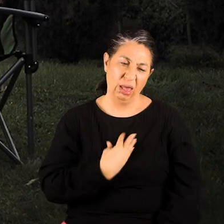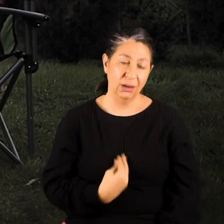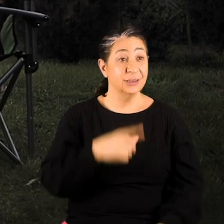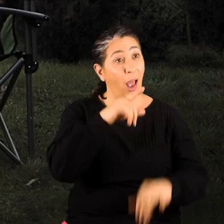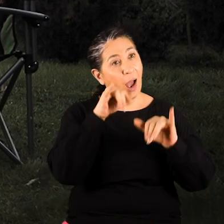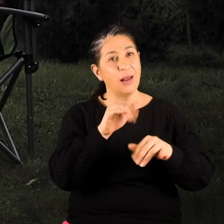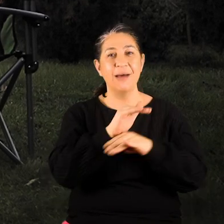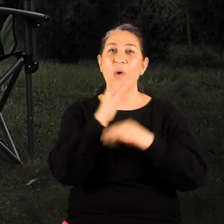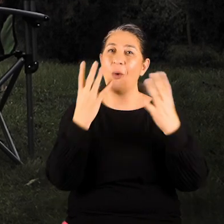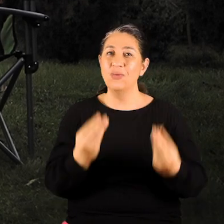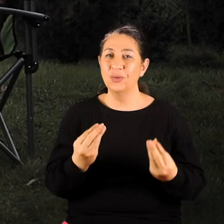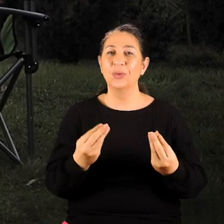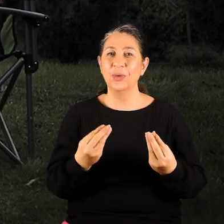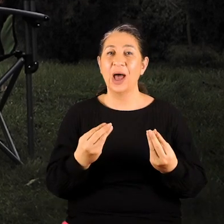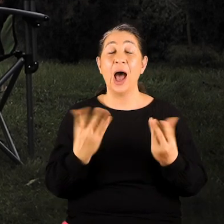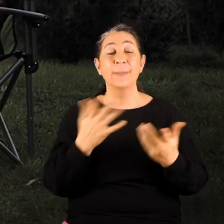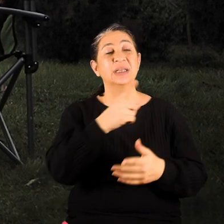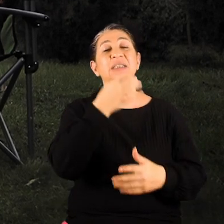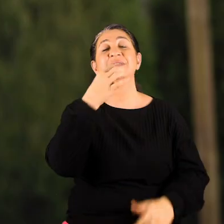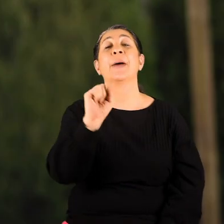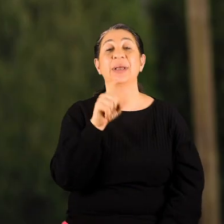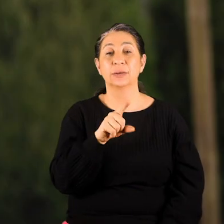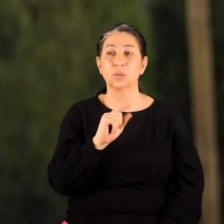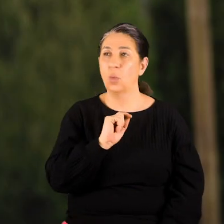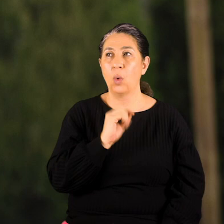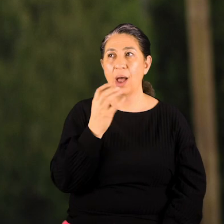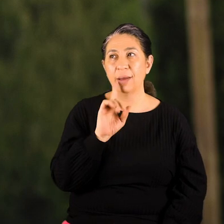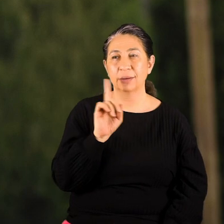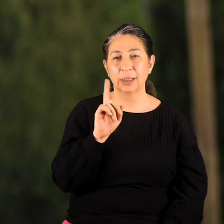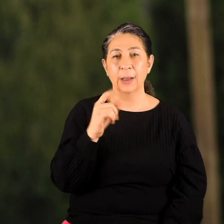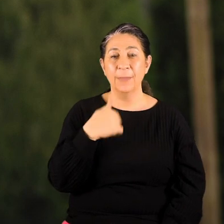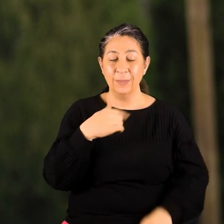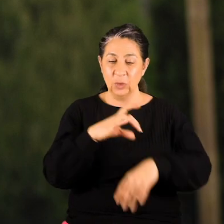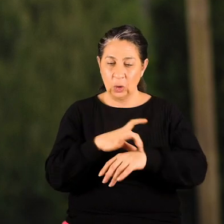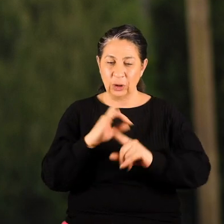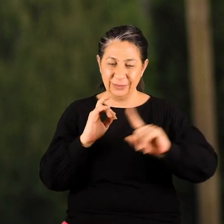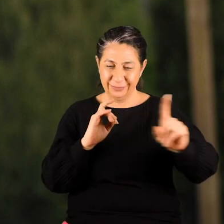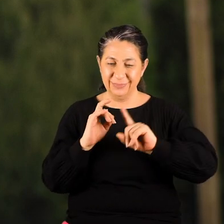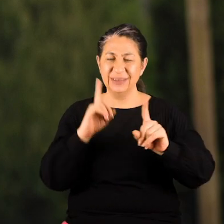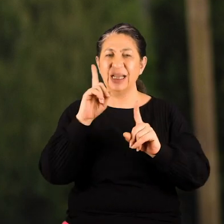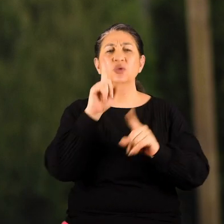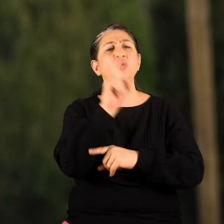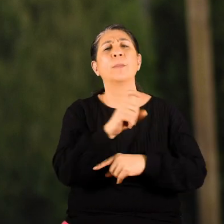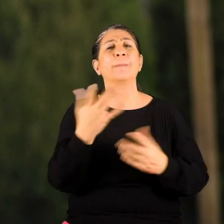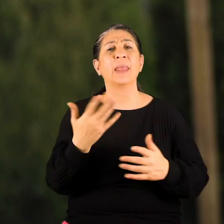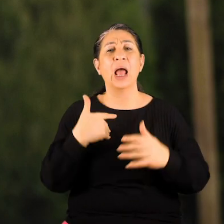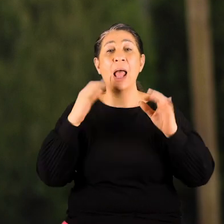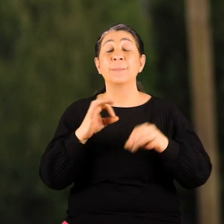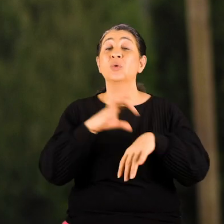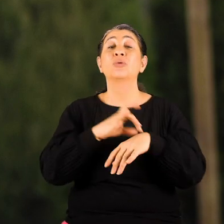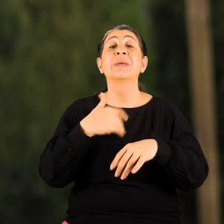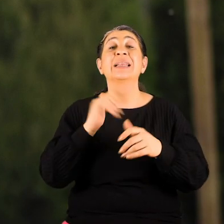de hayatında öyle oldu. Ve evet. Ama sen ona izin vermedin. Yok, hayır. Yani benim doktora gittiğimde tek sorum şu oluyordu. Hep ben ne